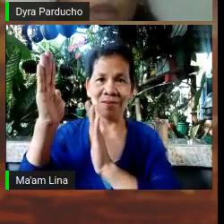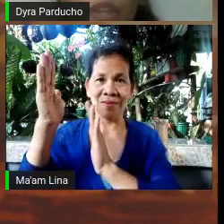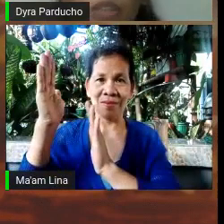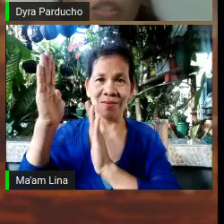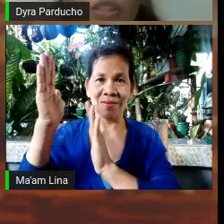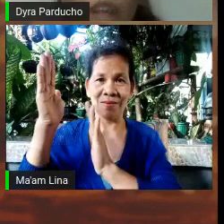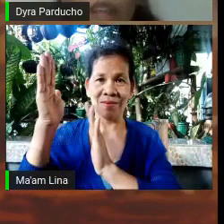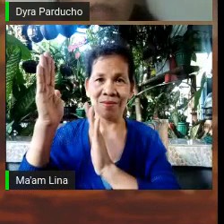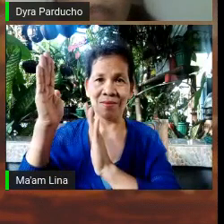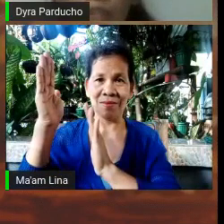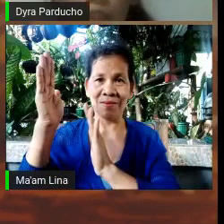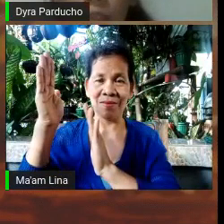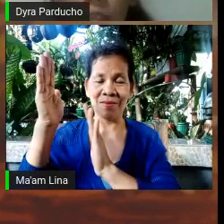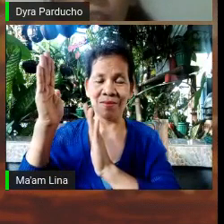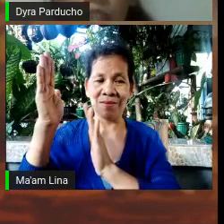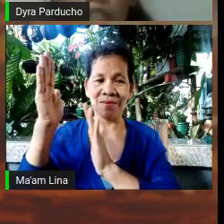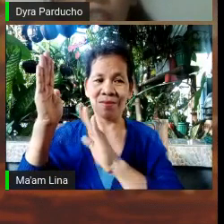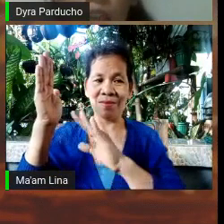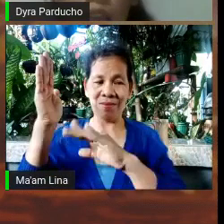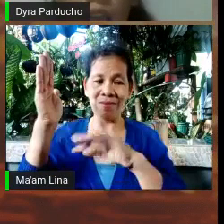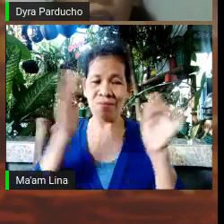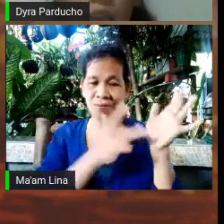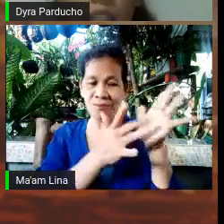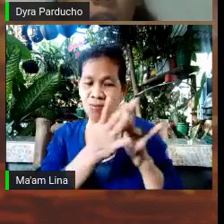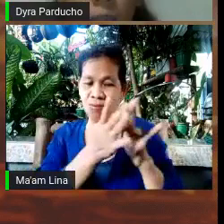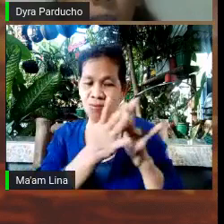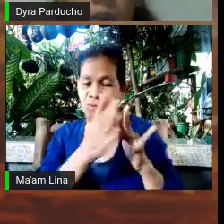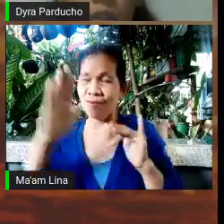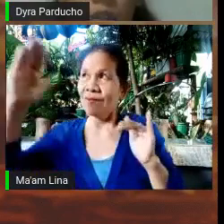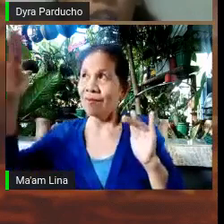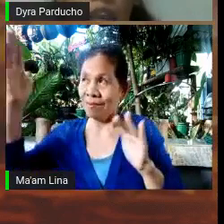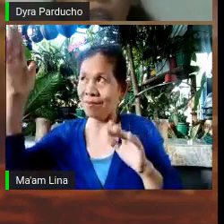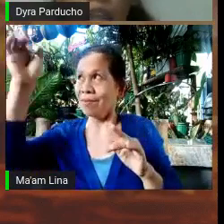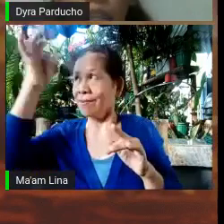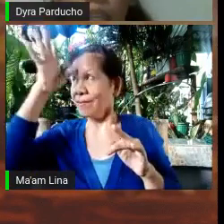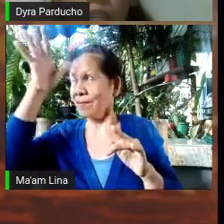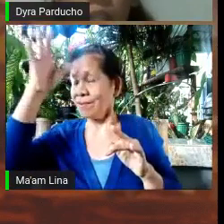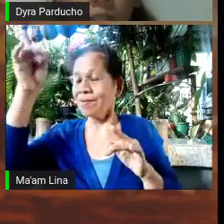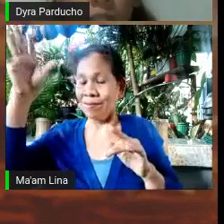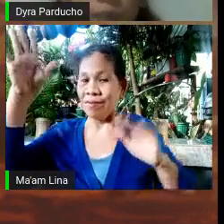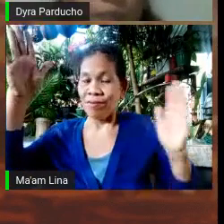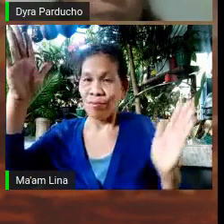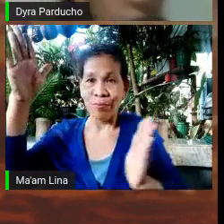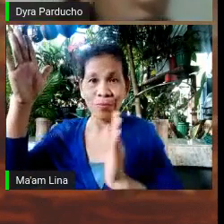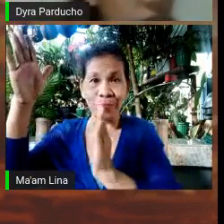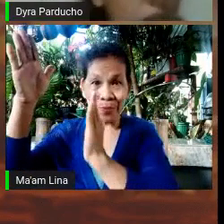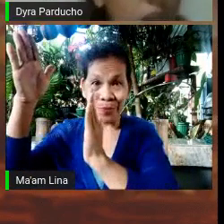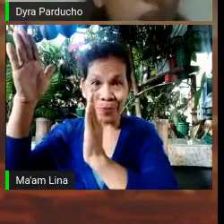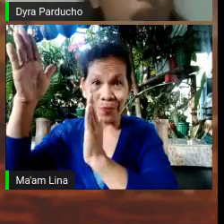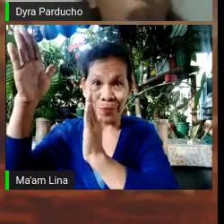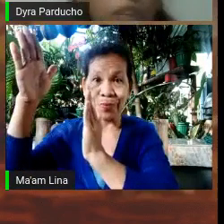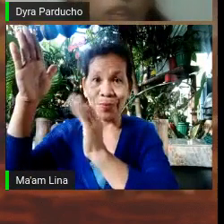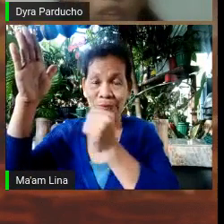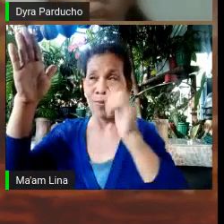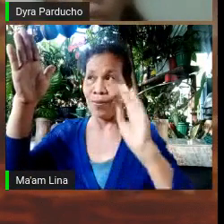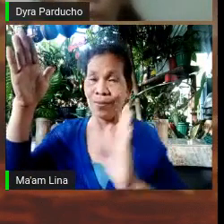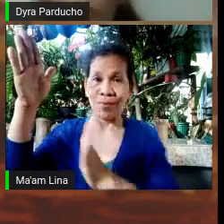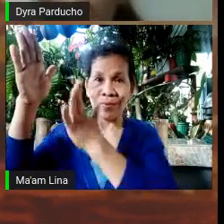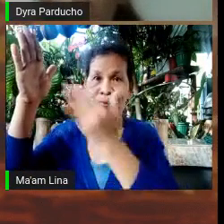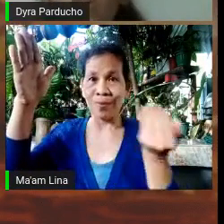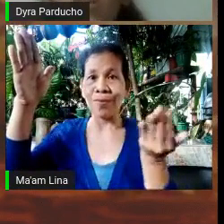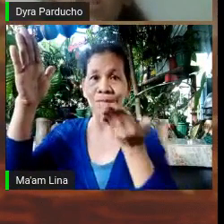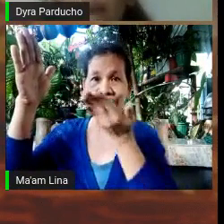iniharap ng Panginoon Diyos ang ating panalangin sa Ama po, sa langit. At yun